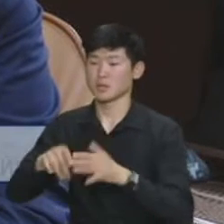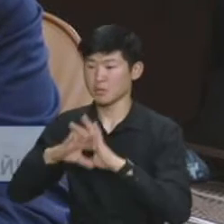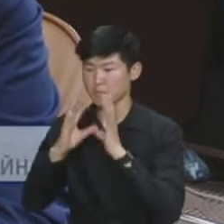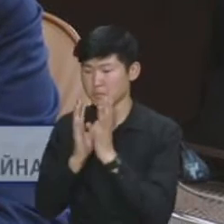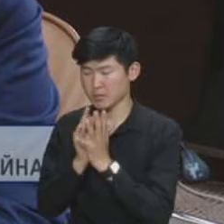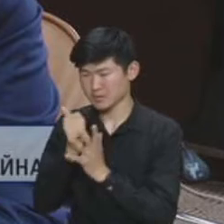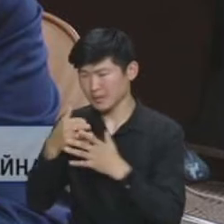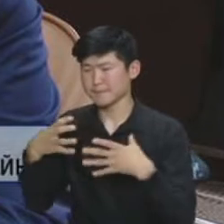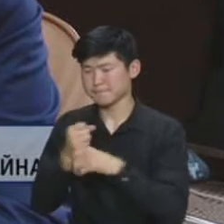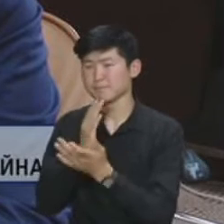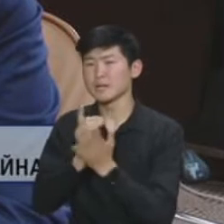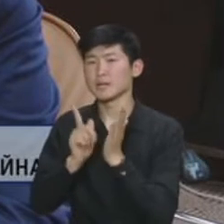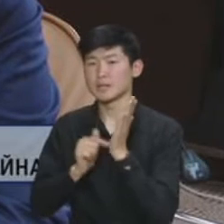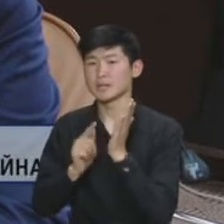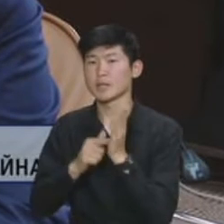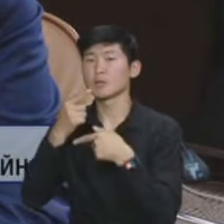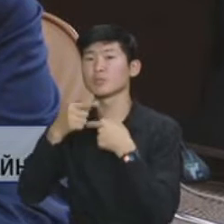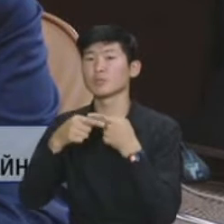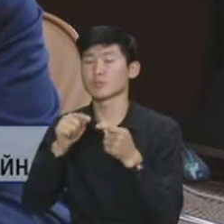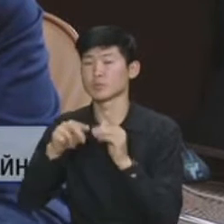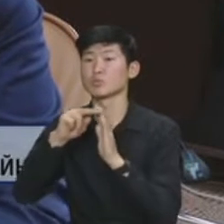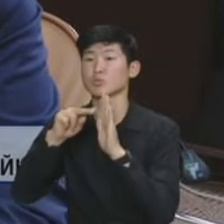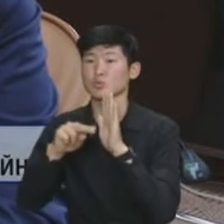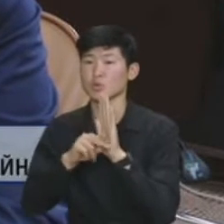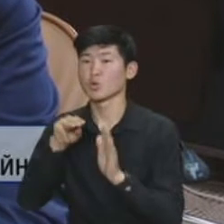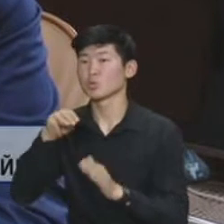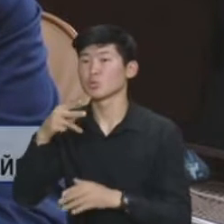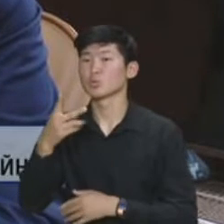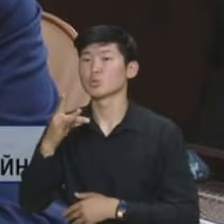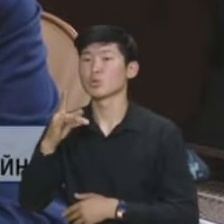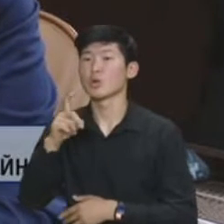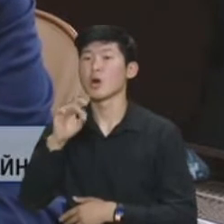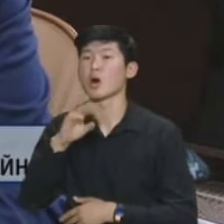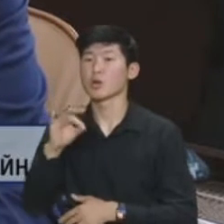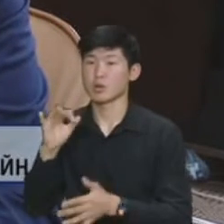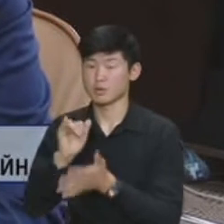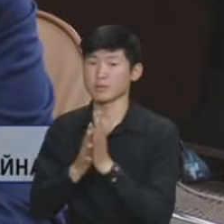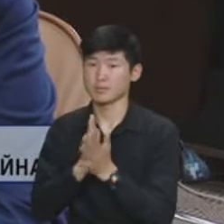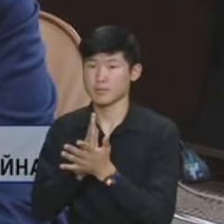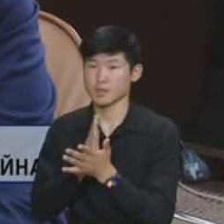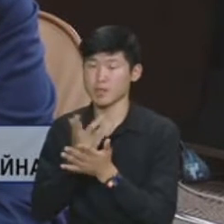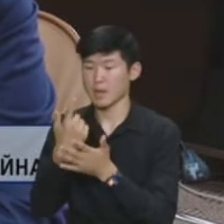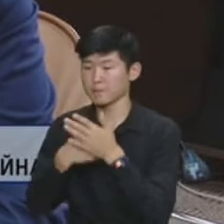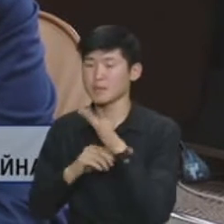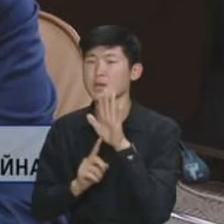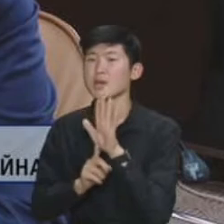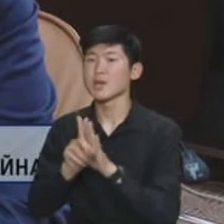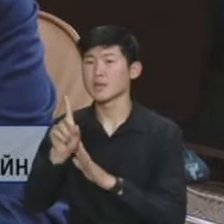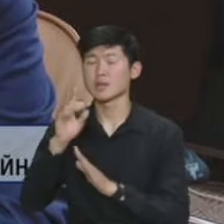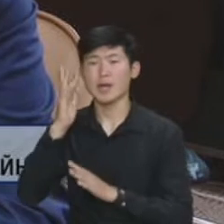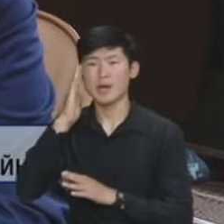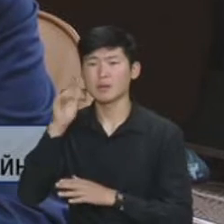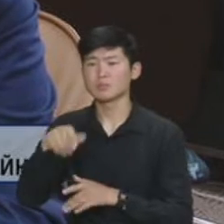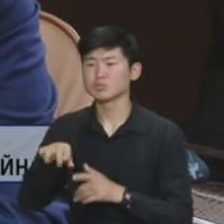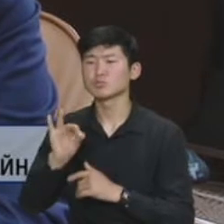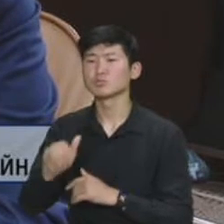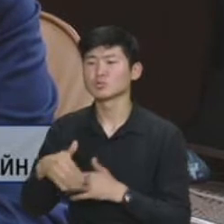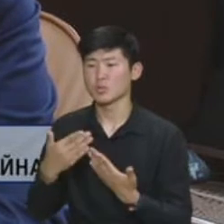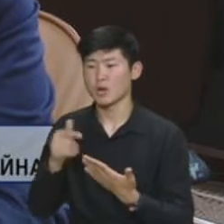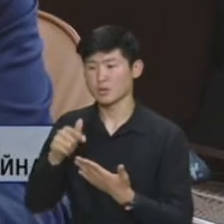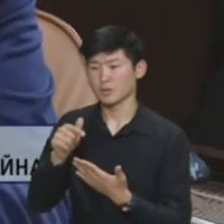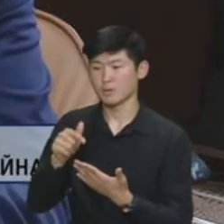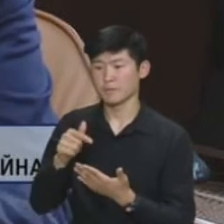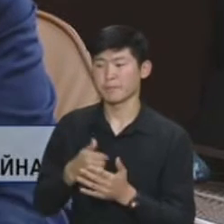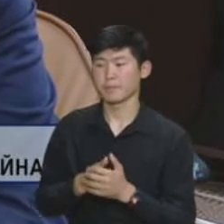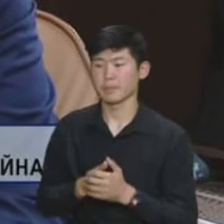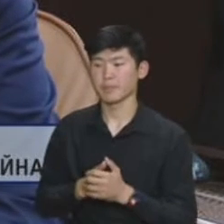энэ бүхнийг цэгцлэе гэсэн тийм одоо юу л юм л да. Төр ороо байгуулсан. Тэгэд хамгийн эхний дарах хэмжээ нь юу хийх вэ гэхээр